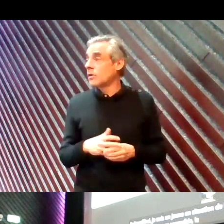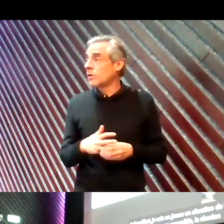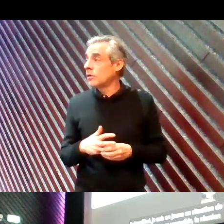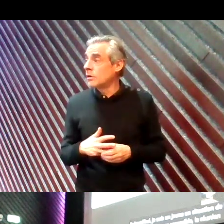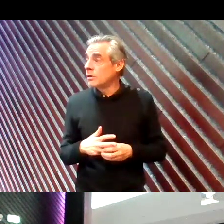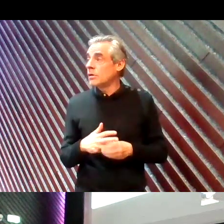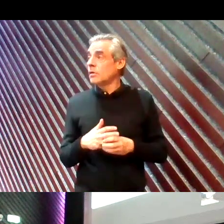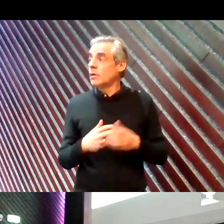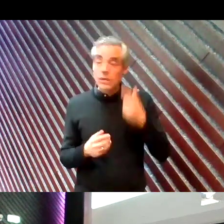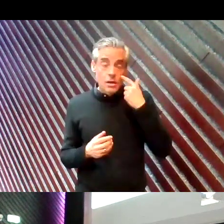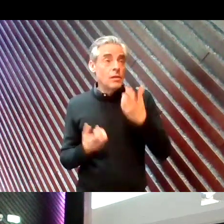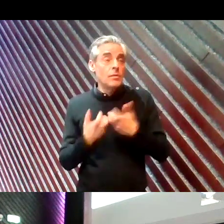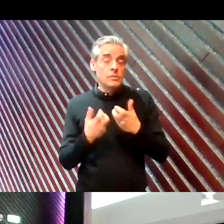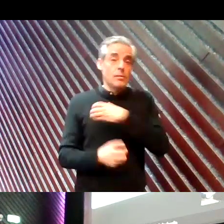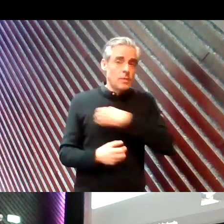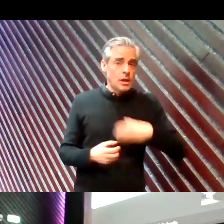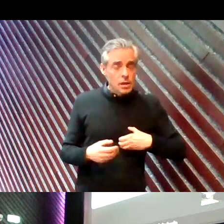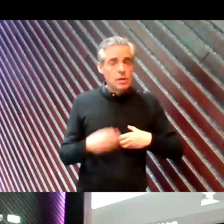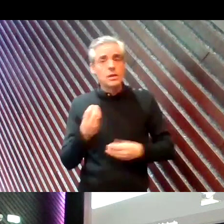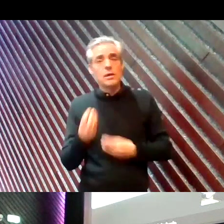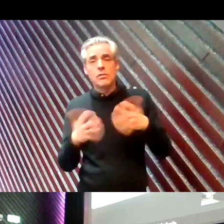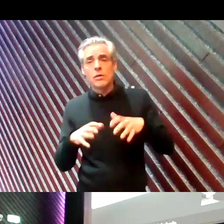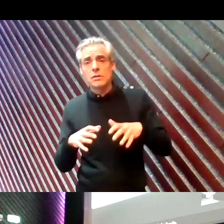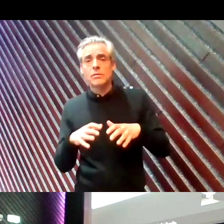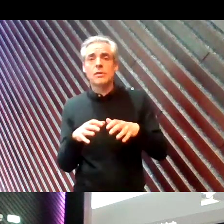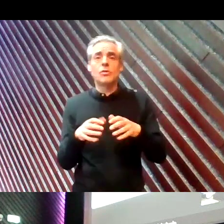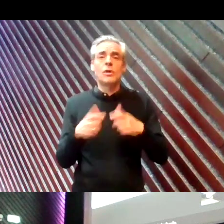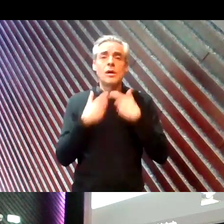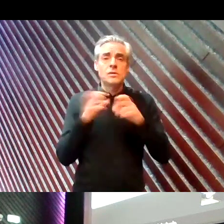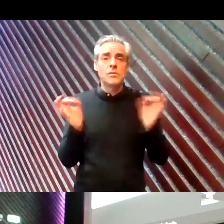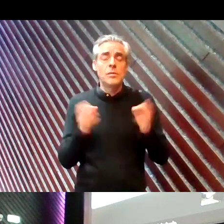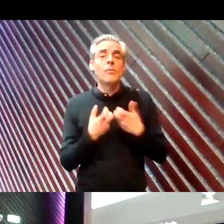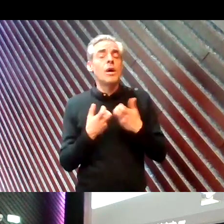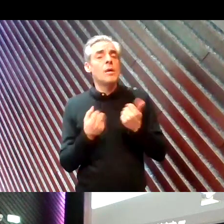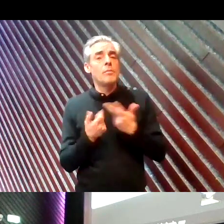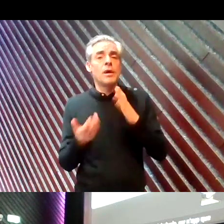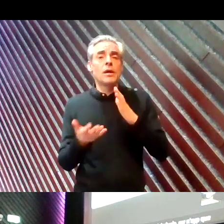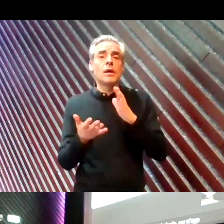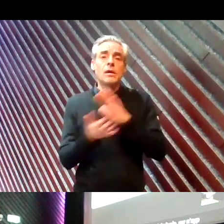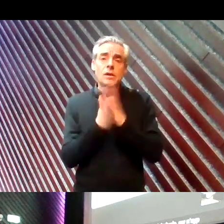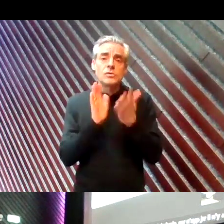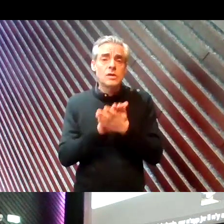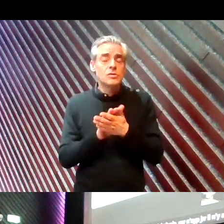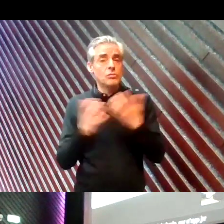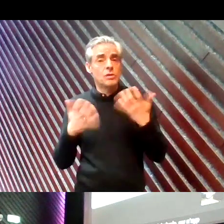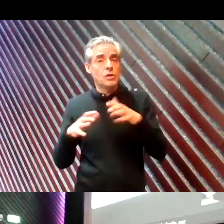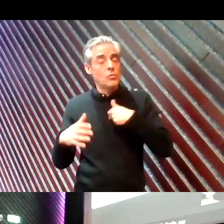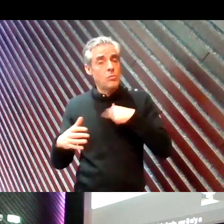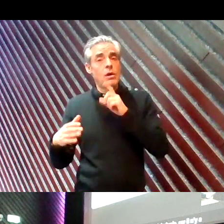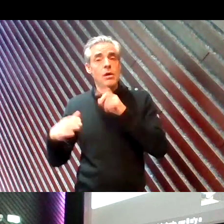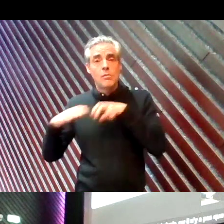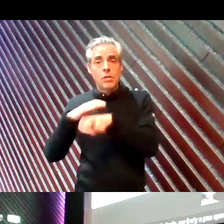qu'il y a que des mairies qui n'ont pas des réunions, qui ont des réunions pas accessibles. Moi, je participe à beaucoup de réunions, d'associations,